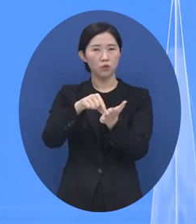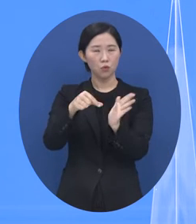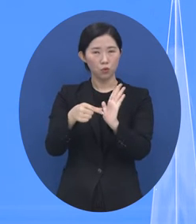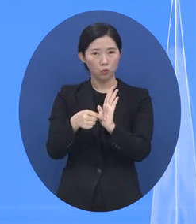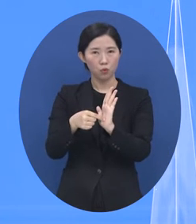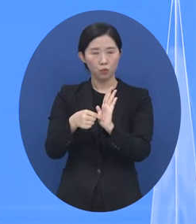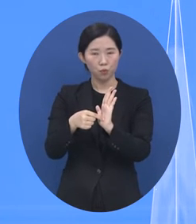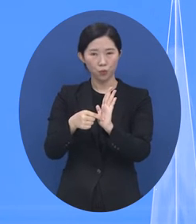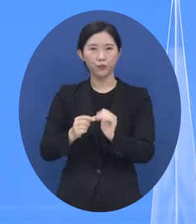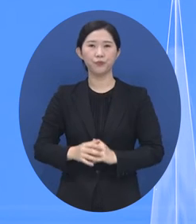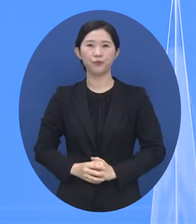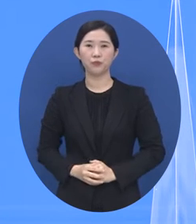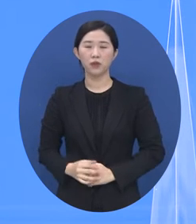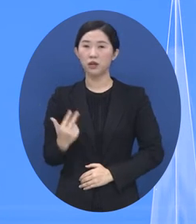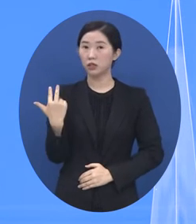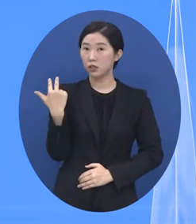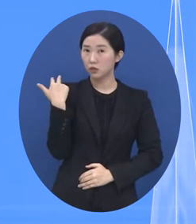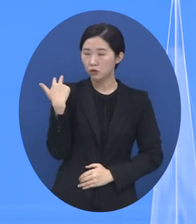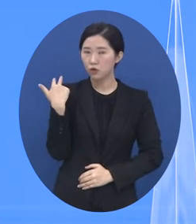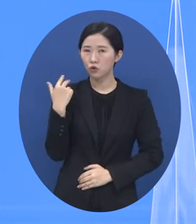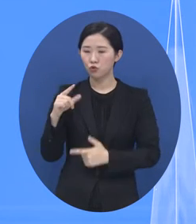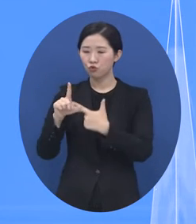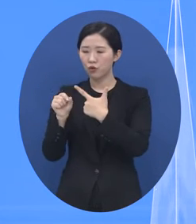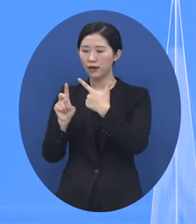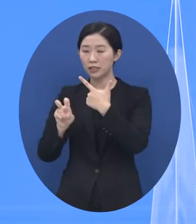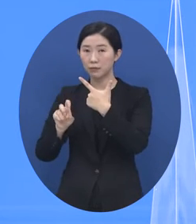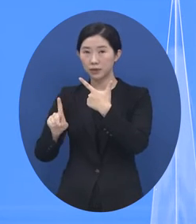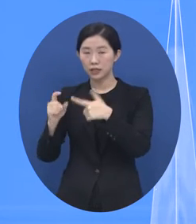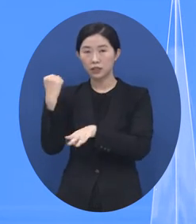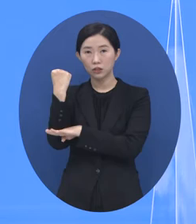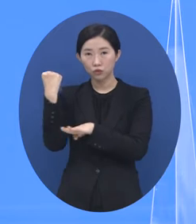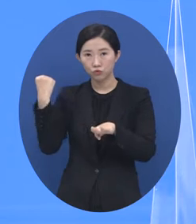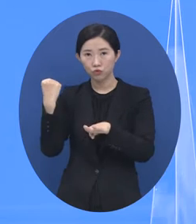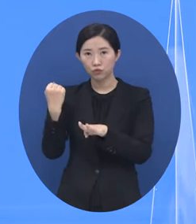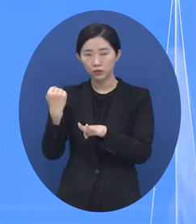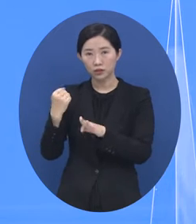51.8%입니다. 일주일 전인 6월 21일 18시 기준